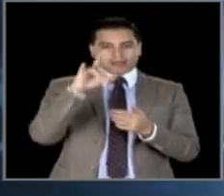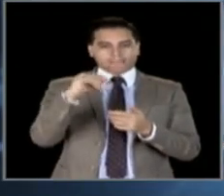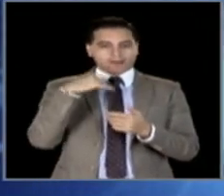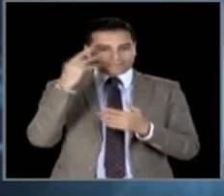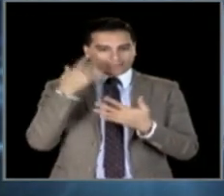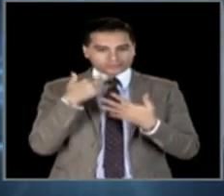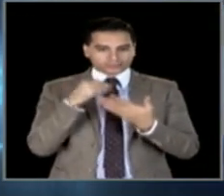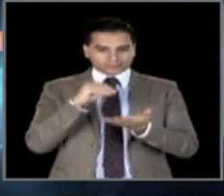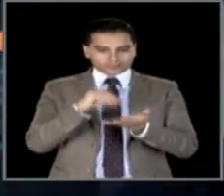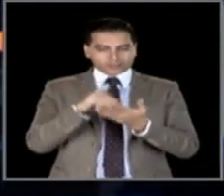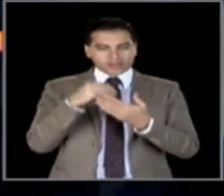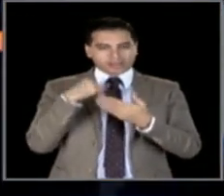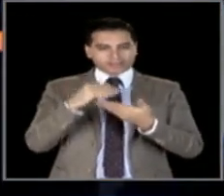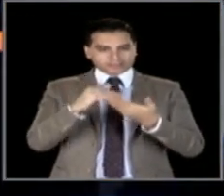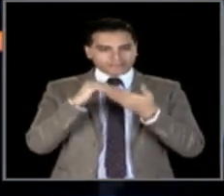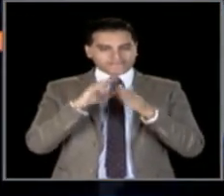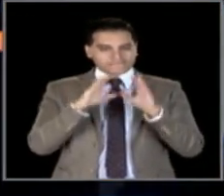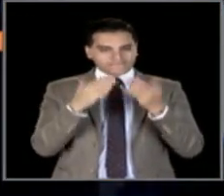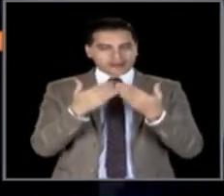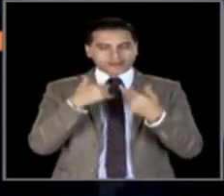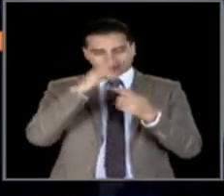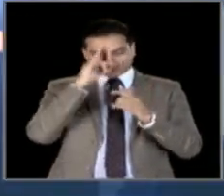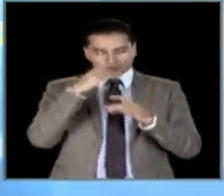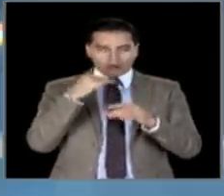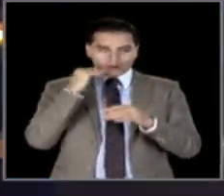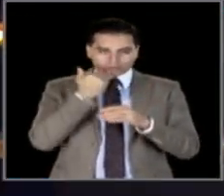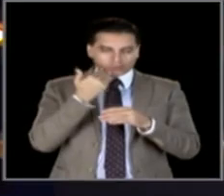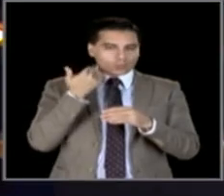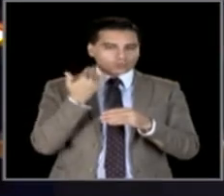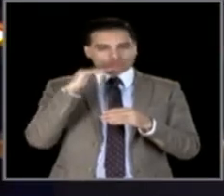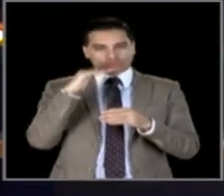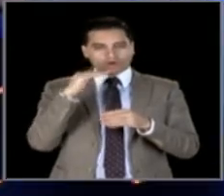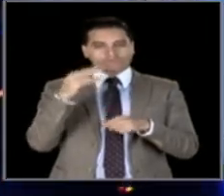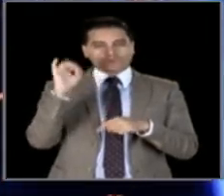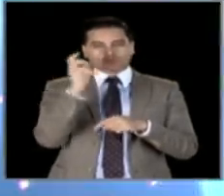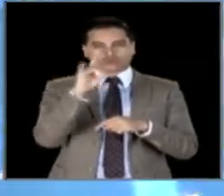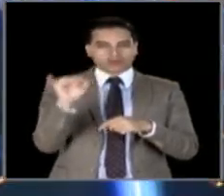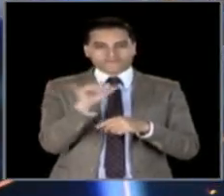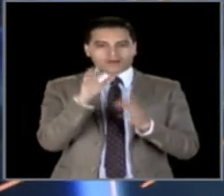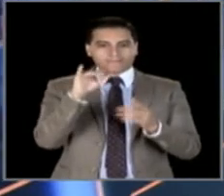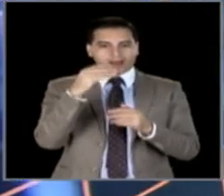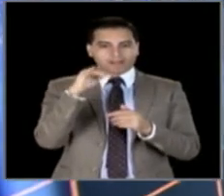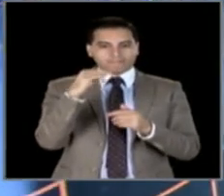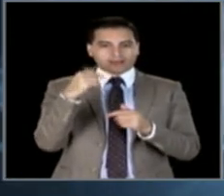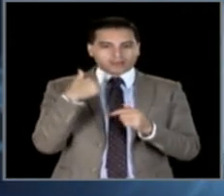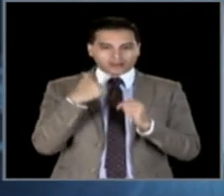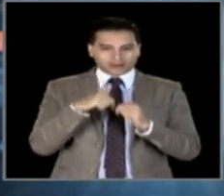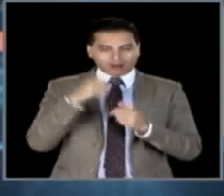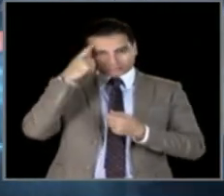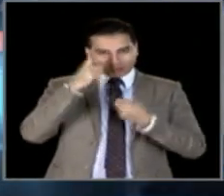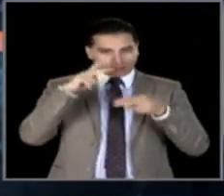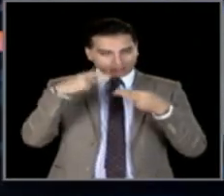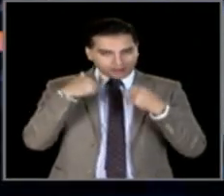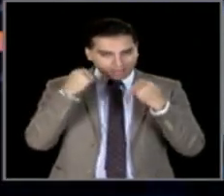دعم كبير قوي ليا وساعدوني إن أنا أتأهل لموسم العباقرة، وإن شاء الله بقدر ثقتهم وشرفهم. مصطفى محمد. أنا هنزل النهاردة فقرة تحت